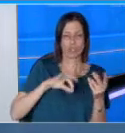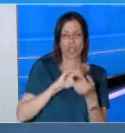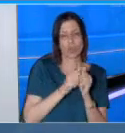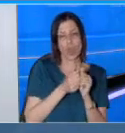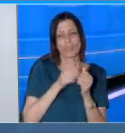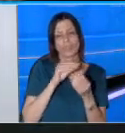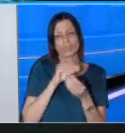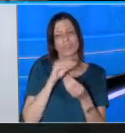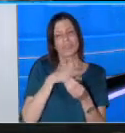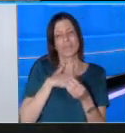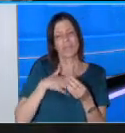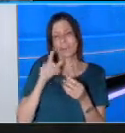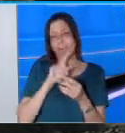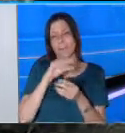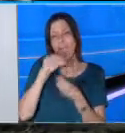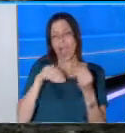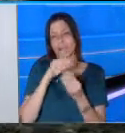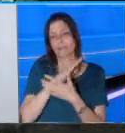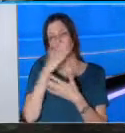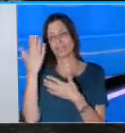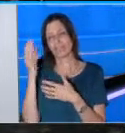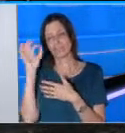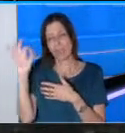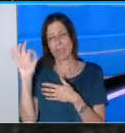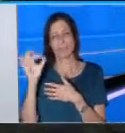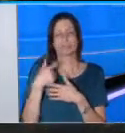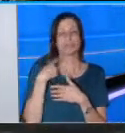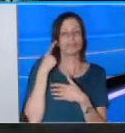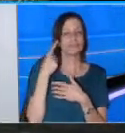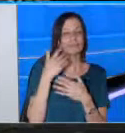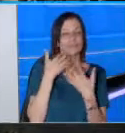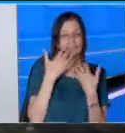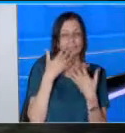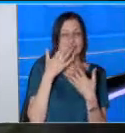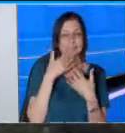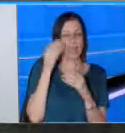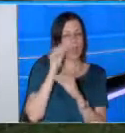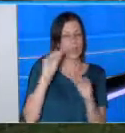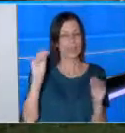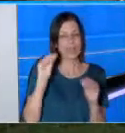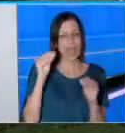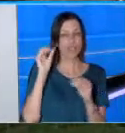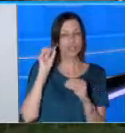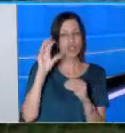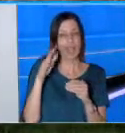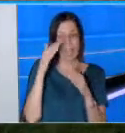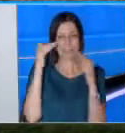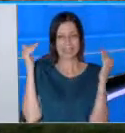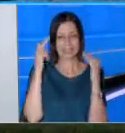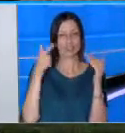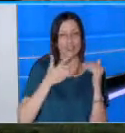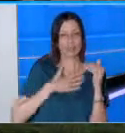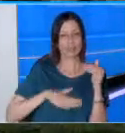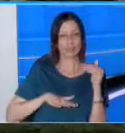בלתי מעורבים בצד אבל שלהם. אבל בכל זאת, לילך, בכל זאת אנחנו שומעים כן דיווחים שישראל הודיעה לשליח המצרי שהיא